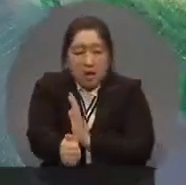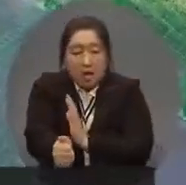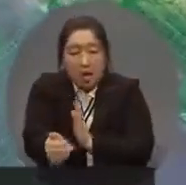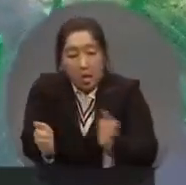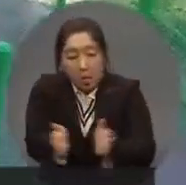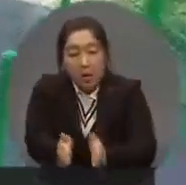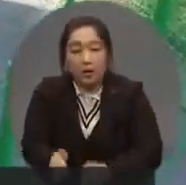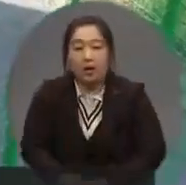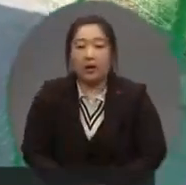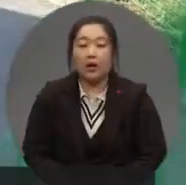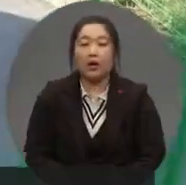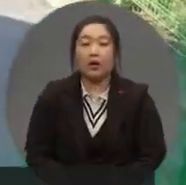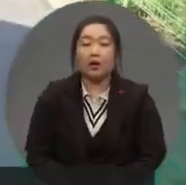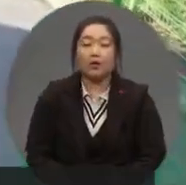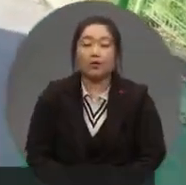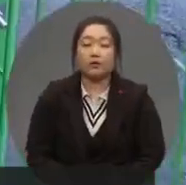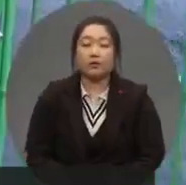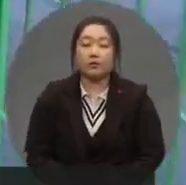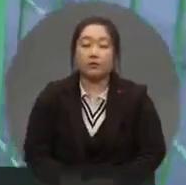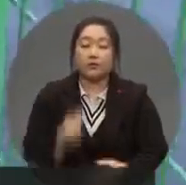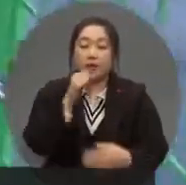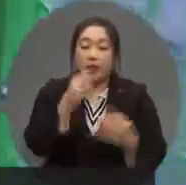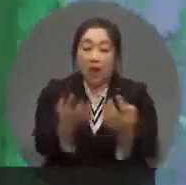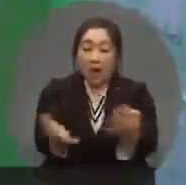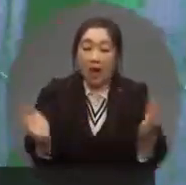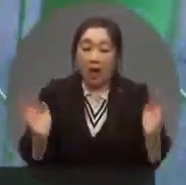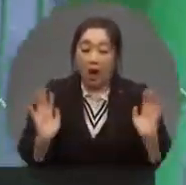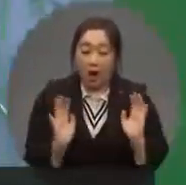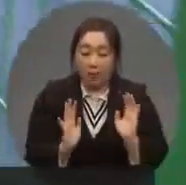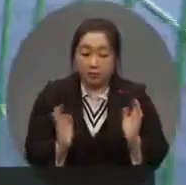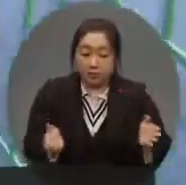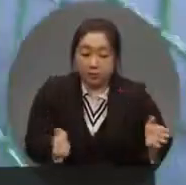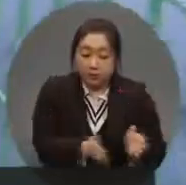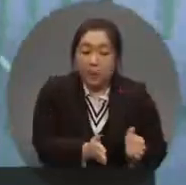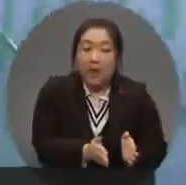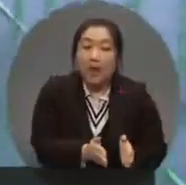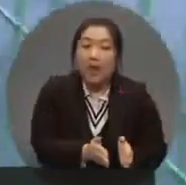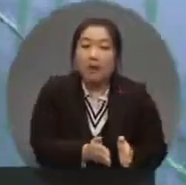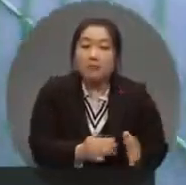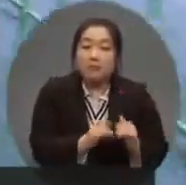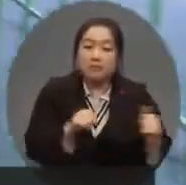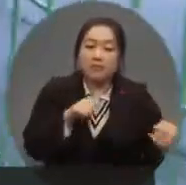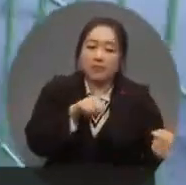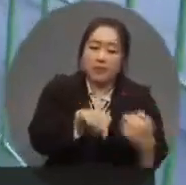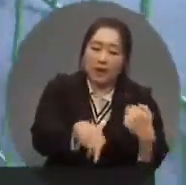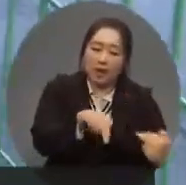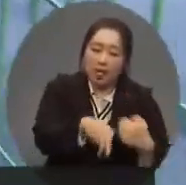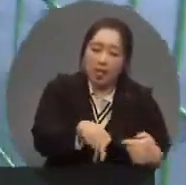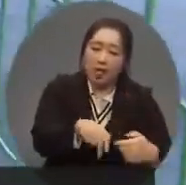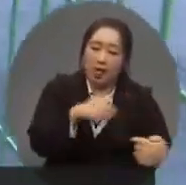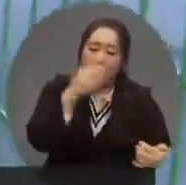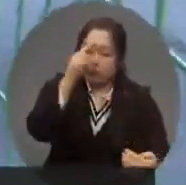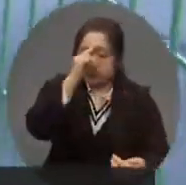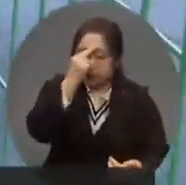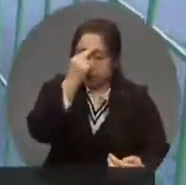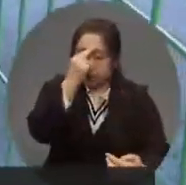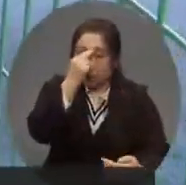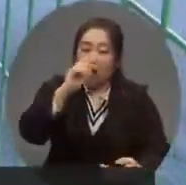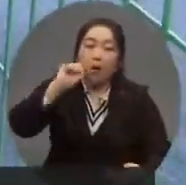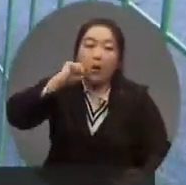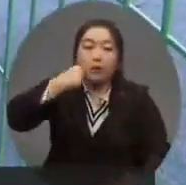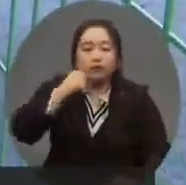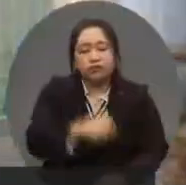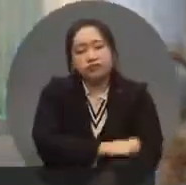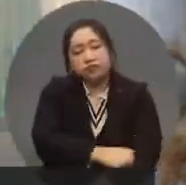정도로 좁아졌습니다. 펜스가 설치되면서 도로 폭이 좁아졌는데요. 주민들은 하나뿐인 통행로가 막혔다며 어려움을